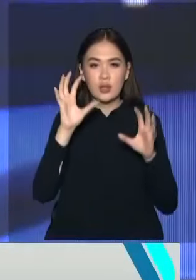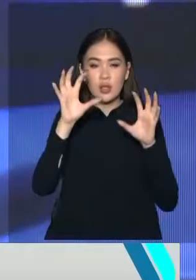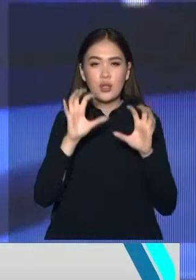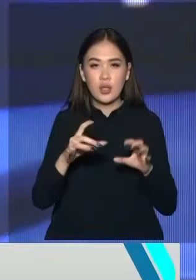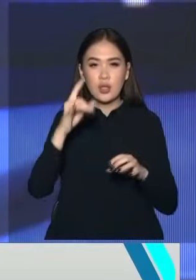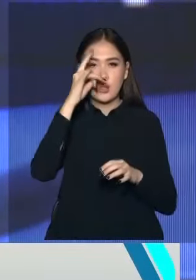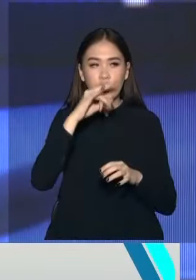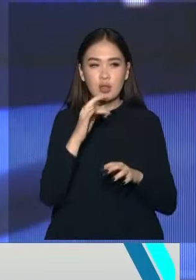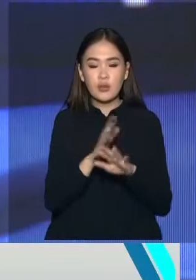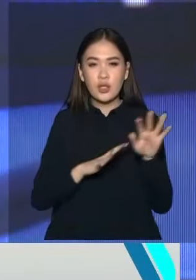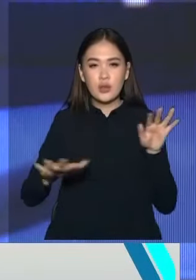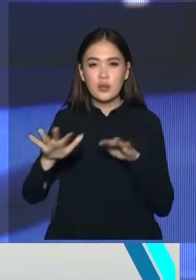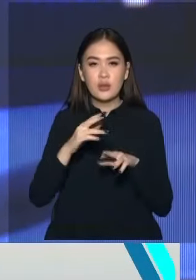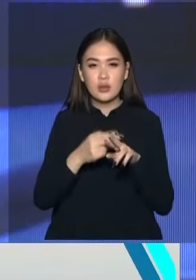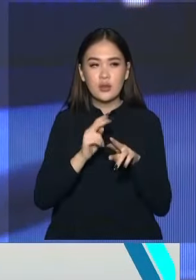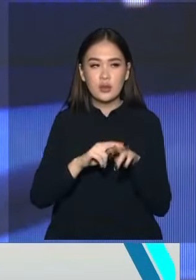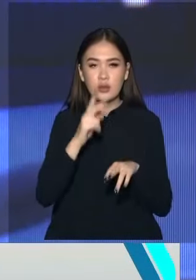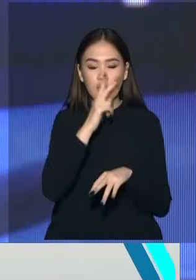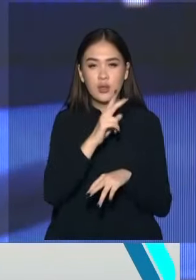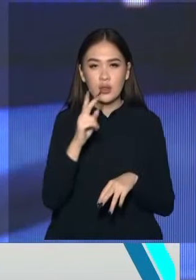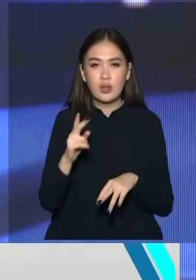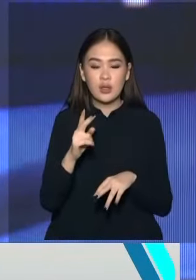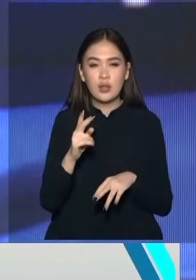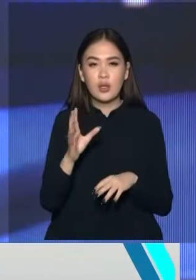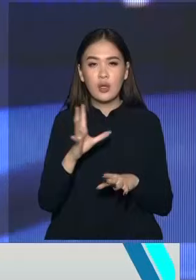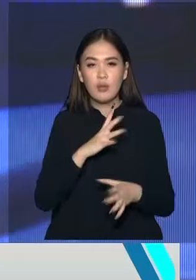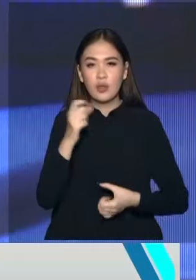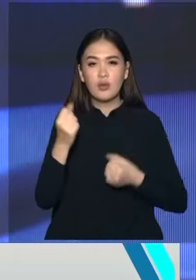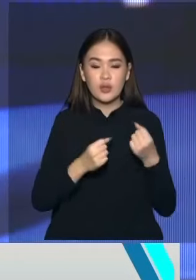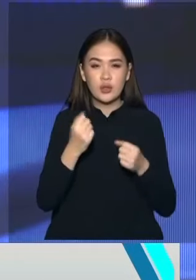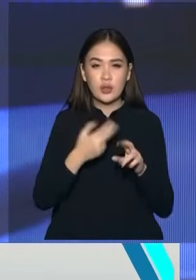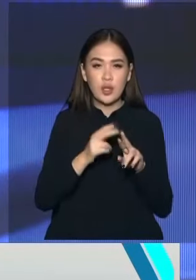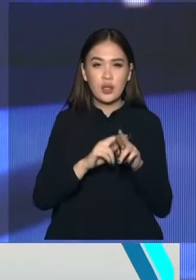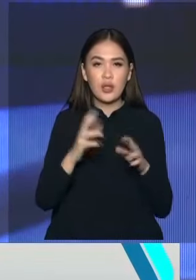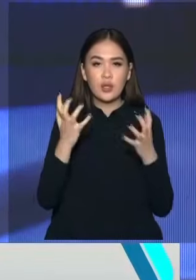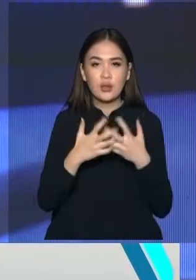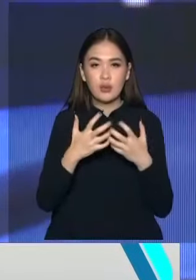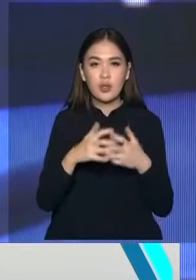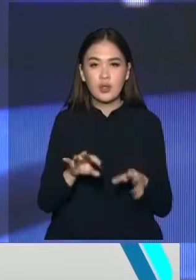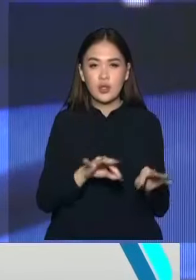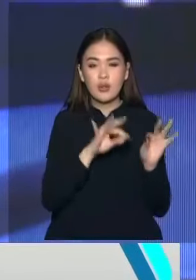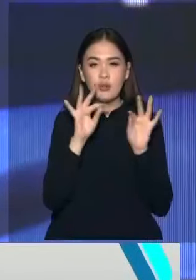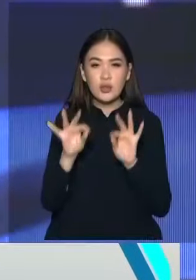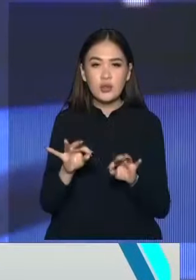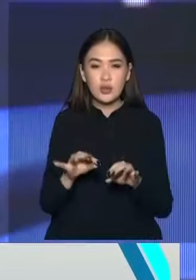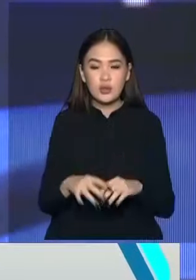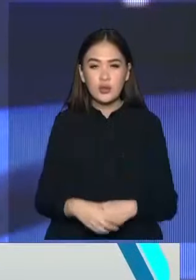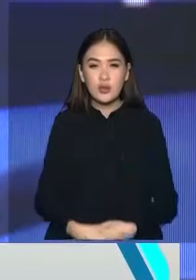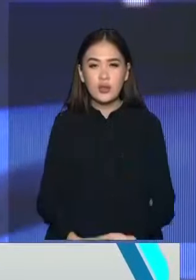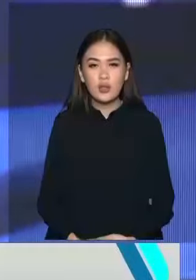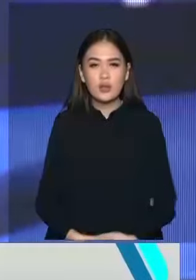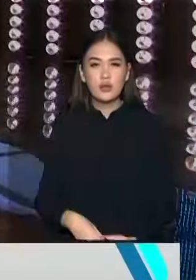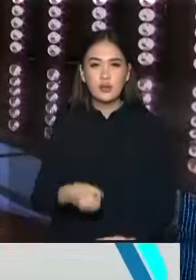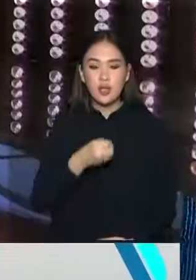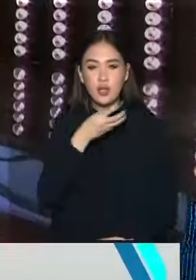еліне әкелінген болса, ол көлік құралдарын біз есепке қоюға мүмкіндік береміз. Жақсы,